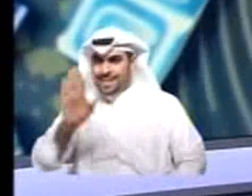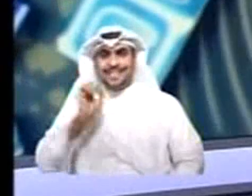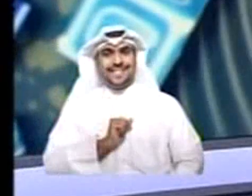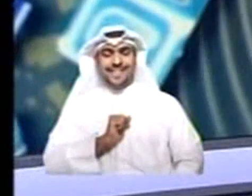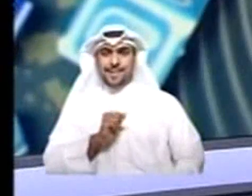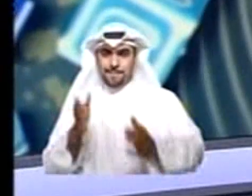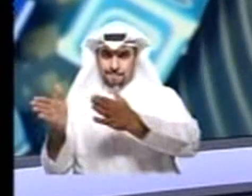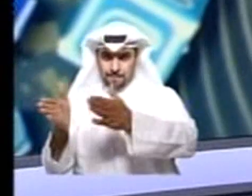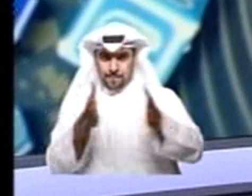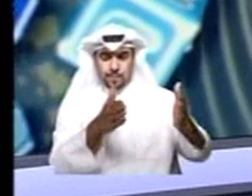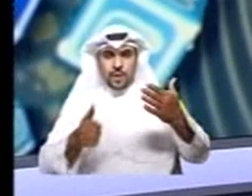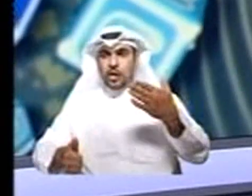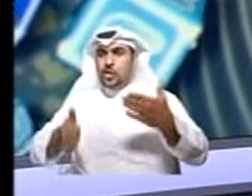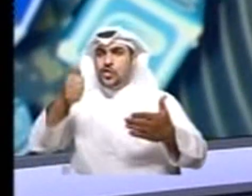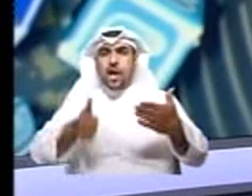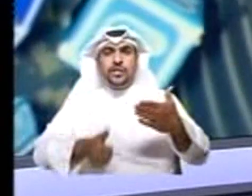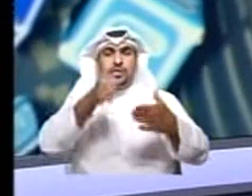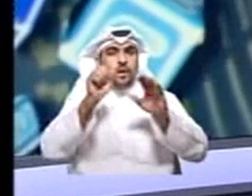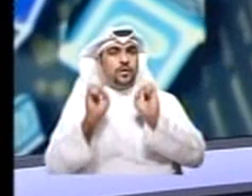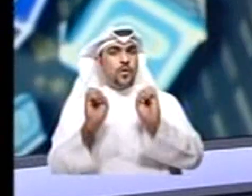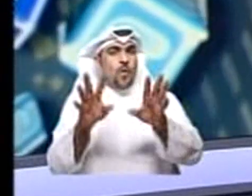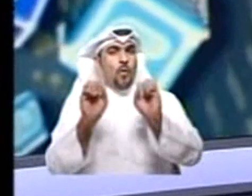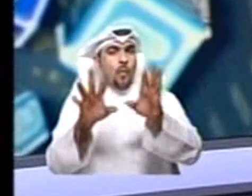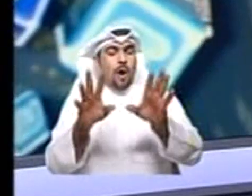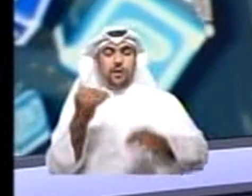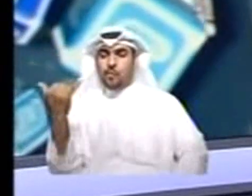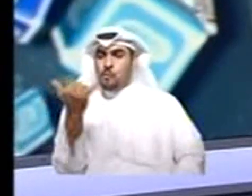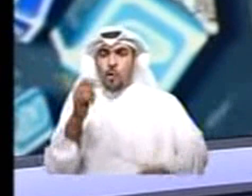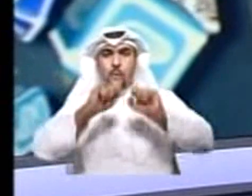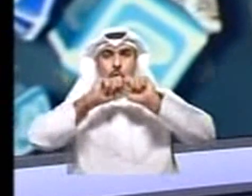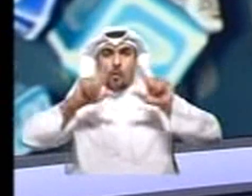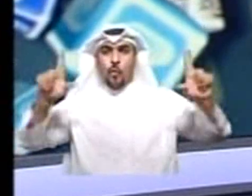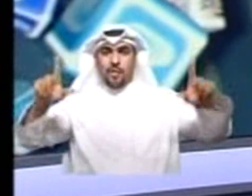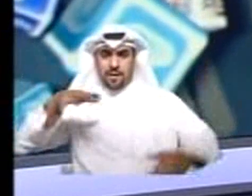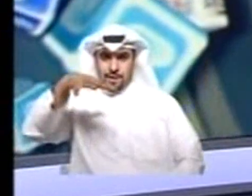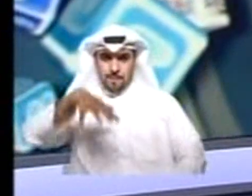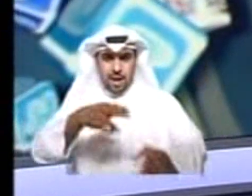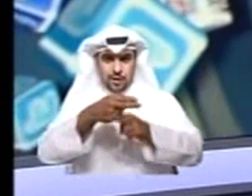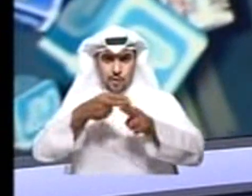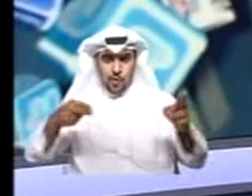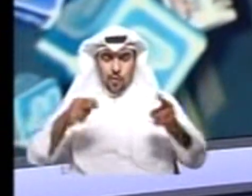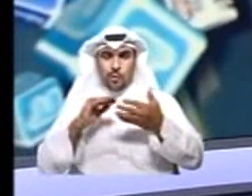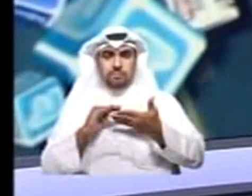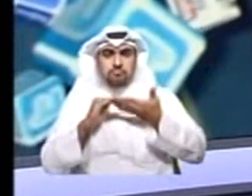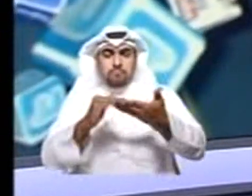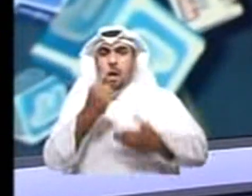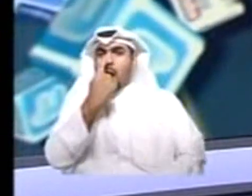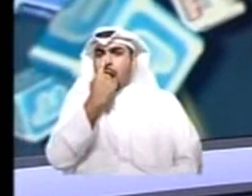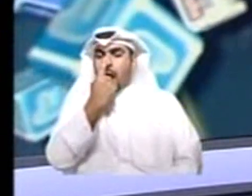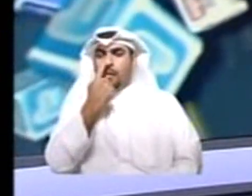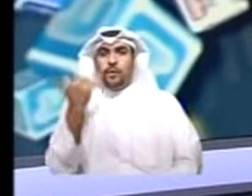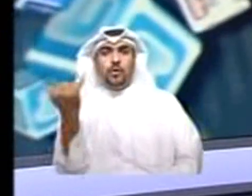إنجازات كثيرة ومثيرة تظهر اهتمام الكويت بالرعاية والدعم الدائم الذي توليه